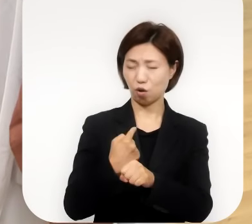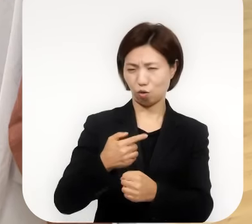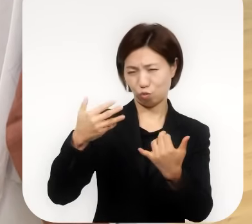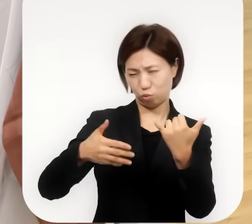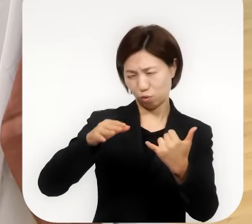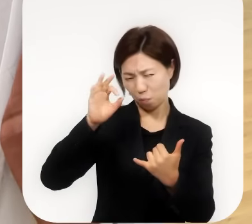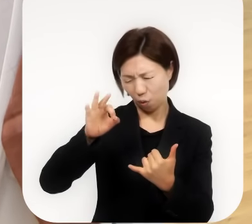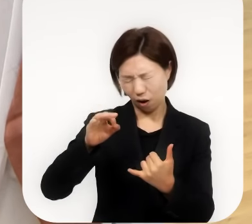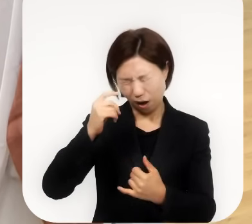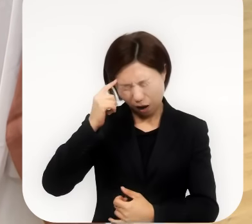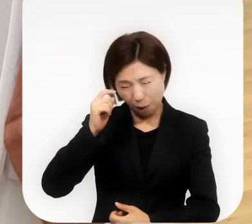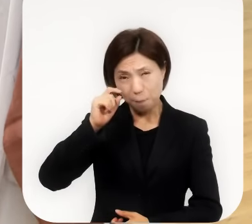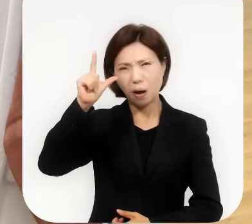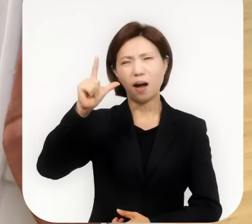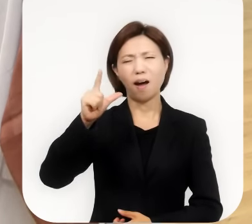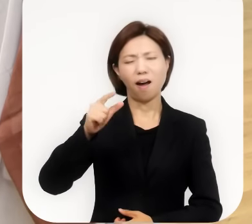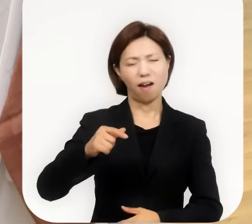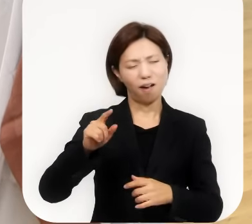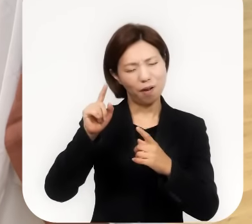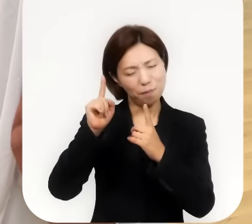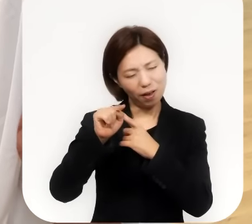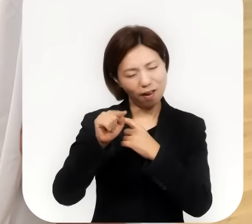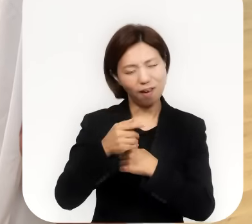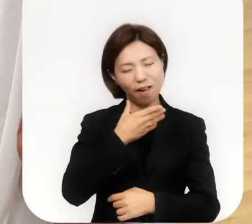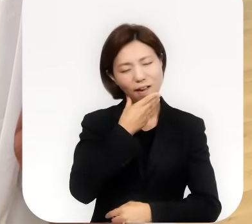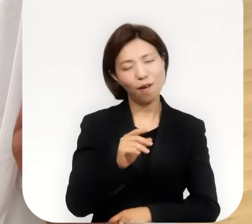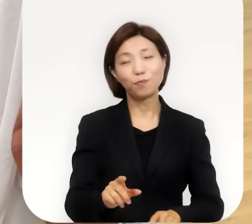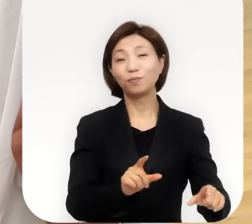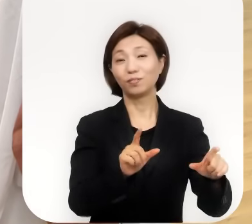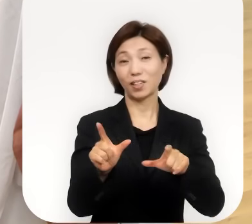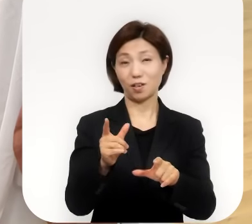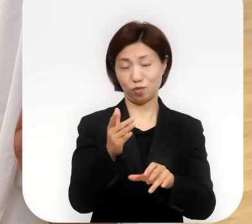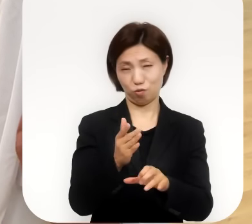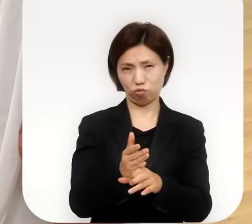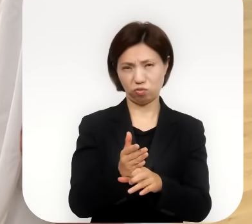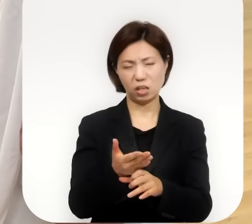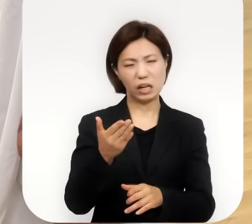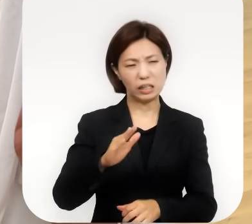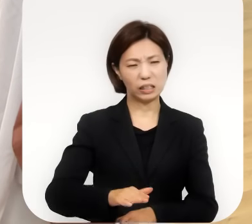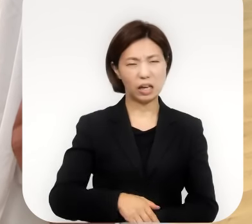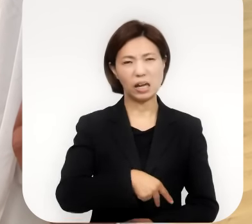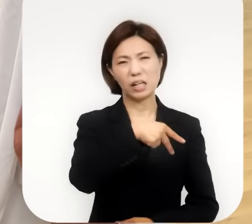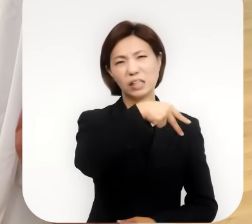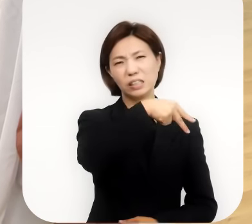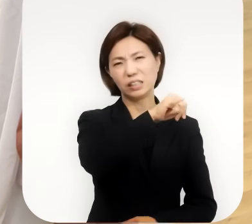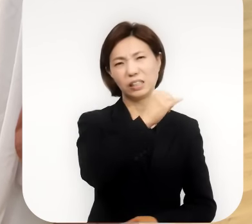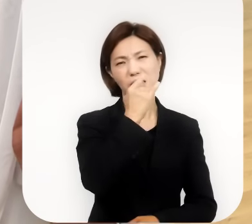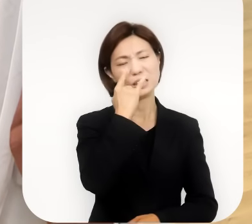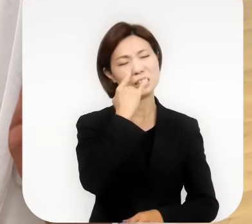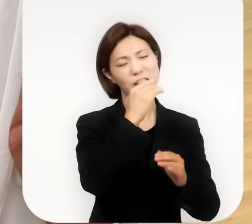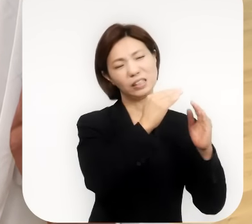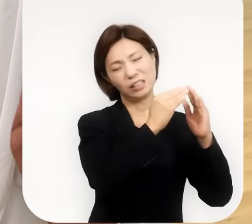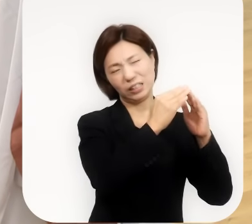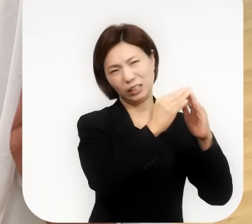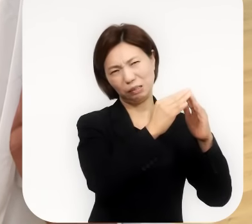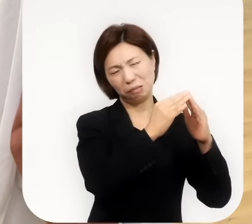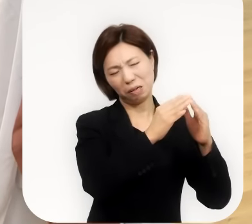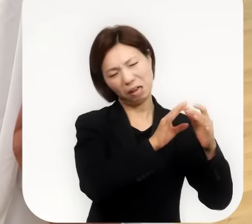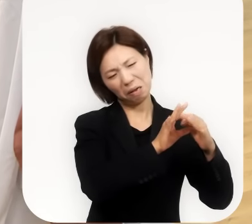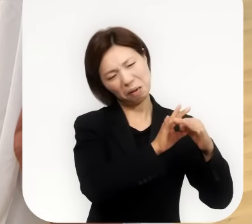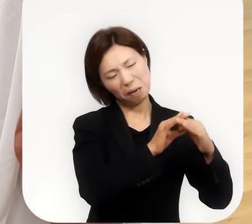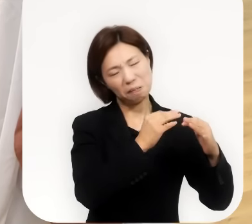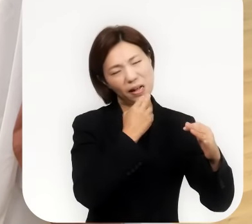유튜브로 처음 뵙고 많은 깨우침 받아 나름 실천하며 하루하루 행복하게 살고 있습니다 다만 시댁에만 적용을 못 하고